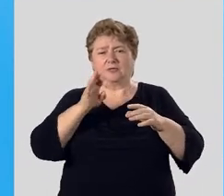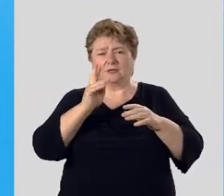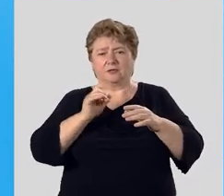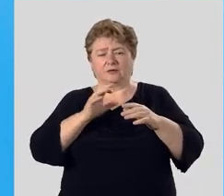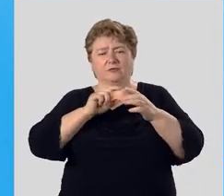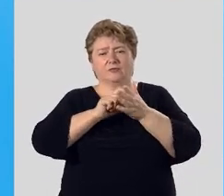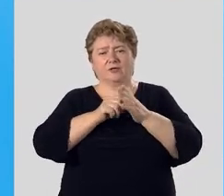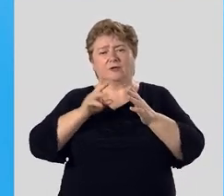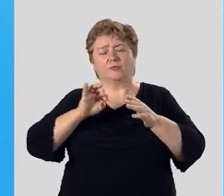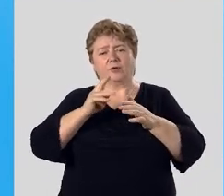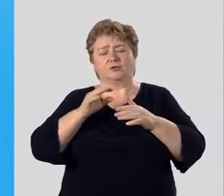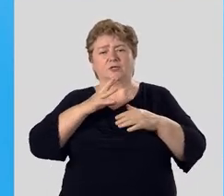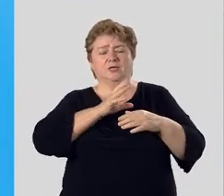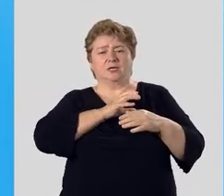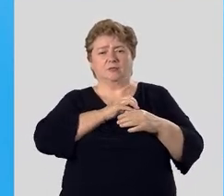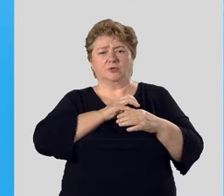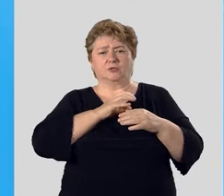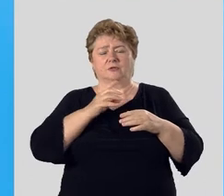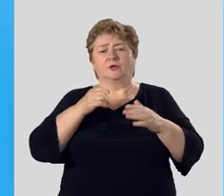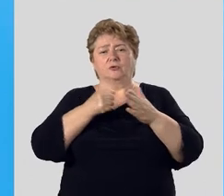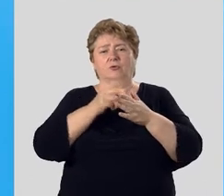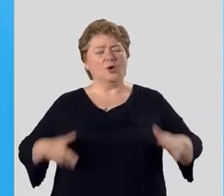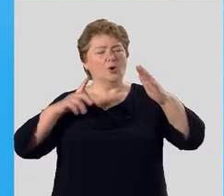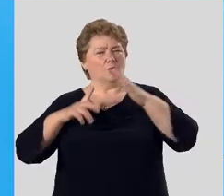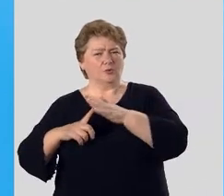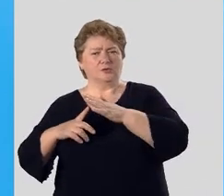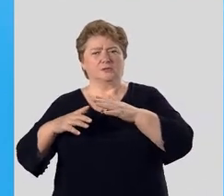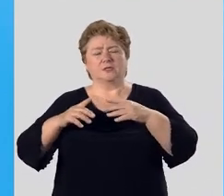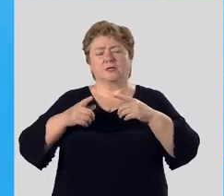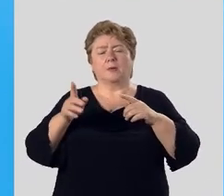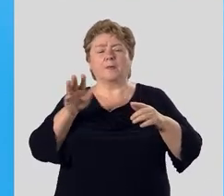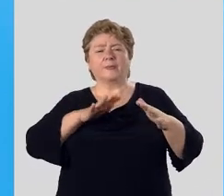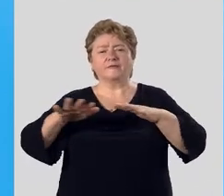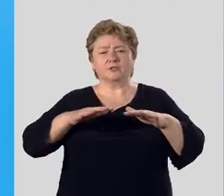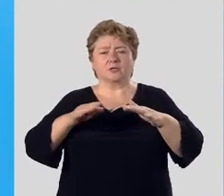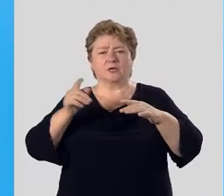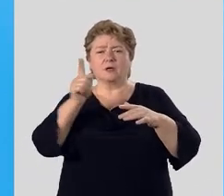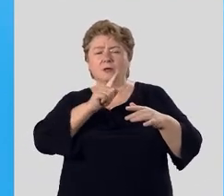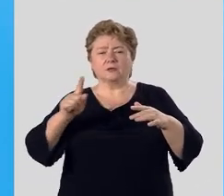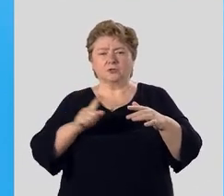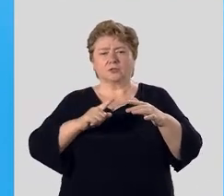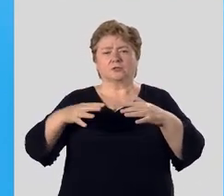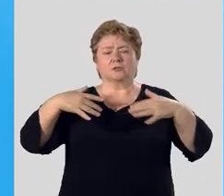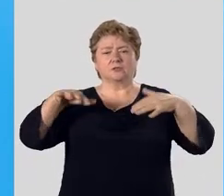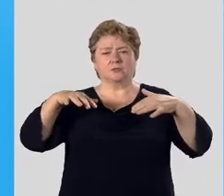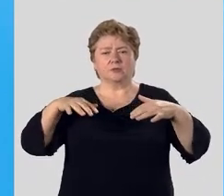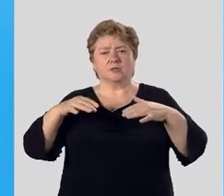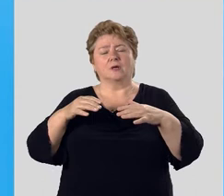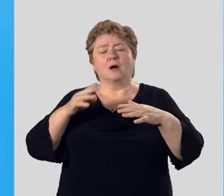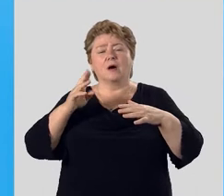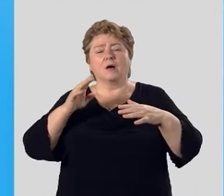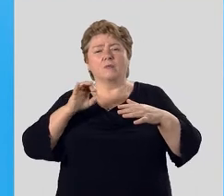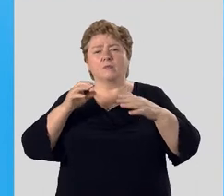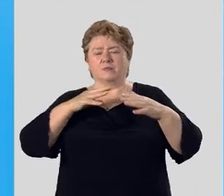гликогена в клетках печени и мышцах до глюкозы, угнетение перистальтики кишечника, расслабление